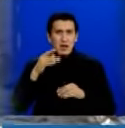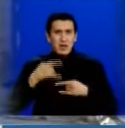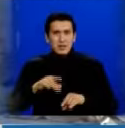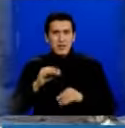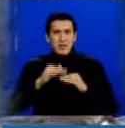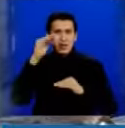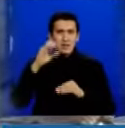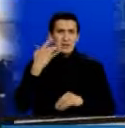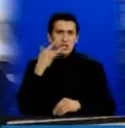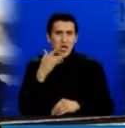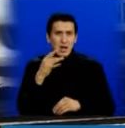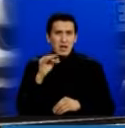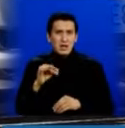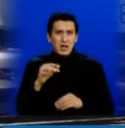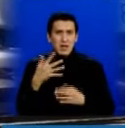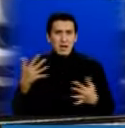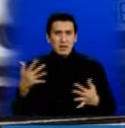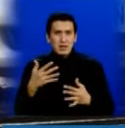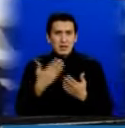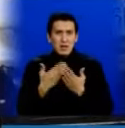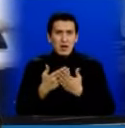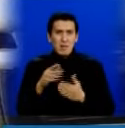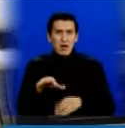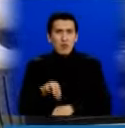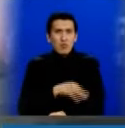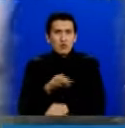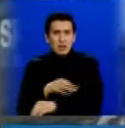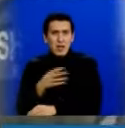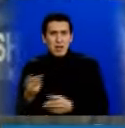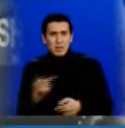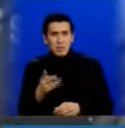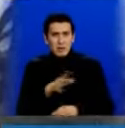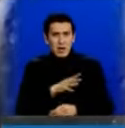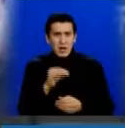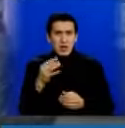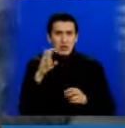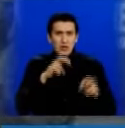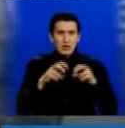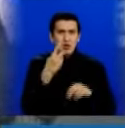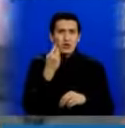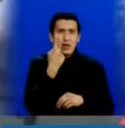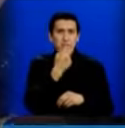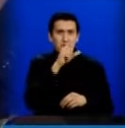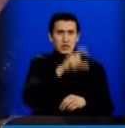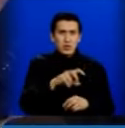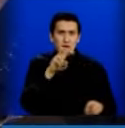США. Также, по некоторым данным, стрелявшие были супругами. Сейчас полиция разыскивает третьего подозреваемого.